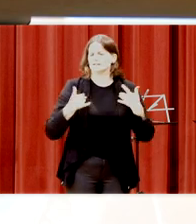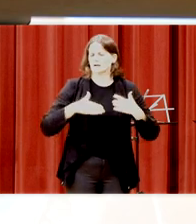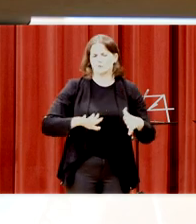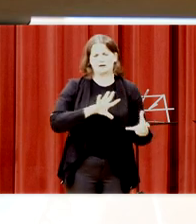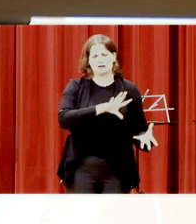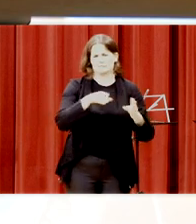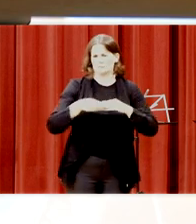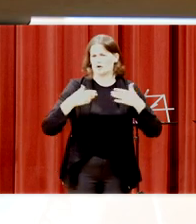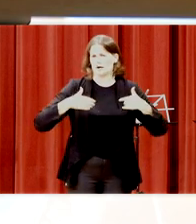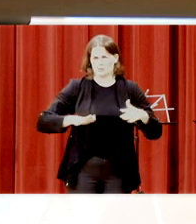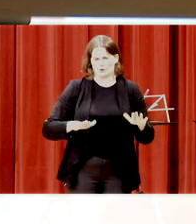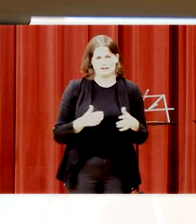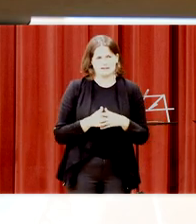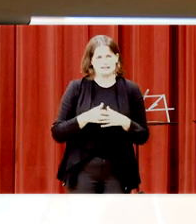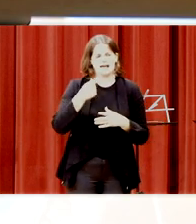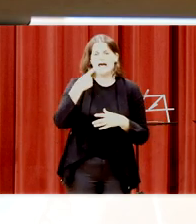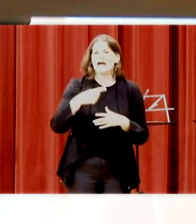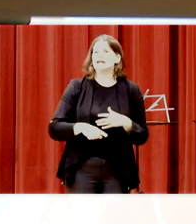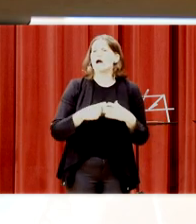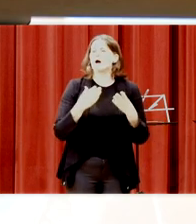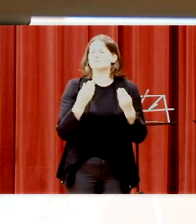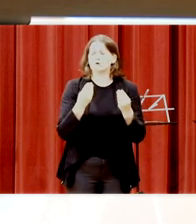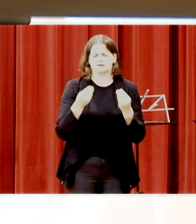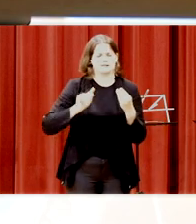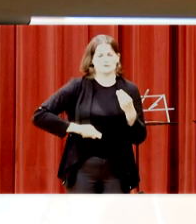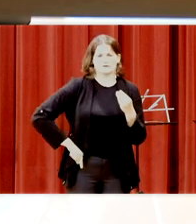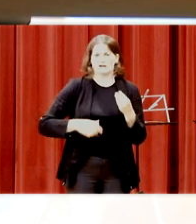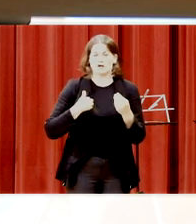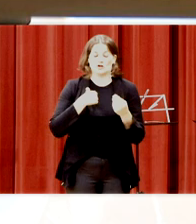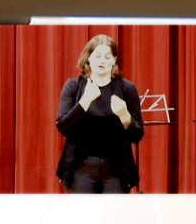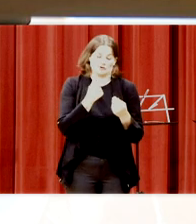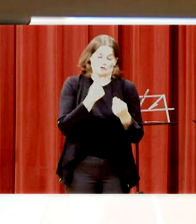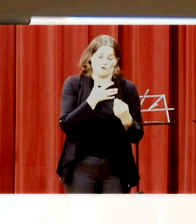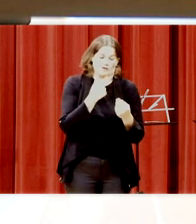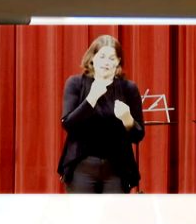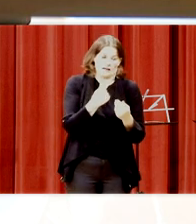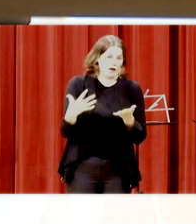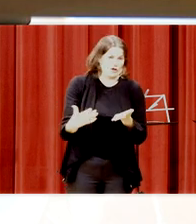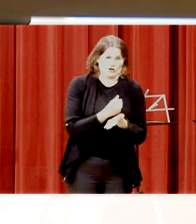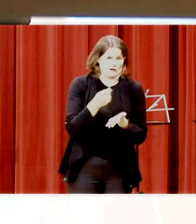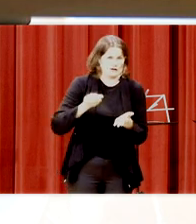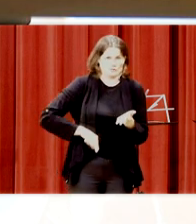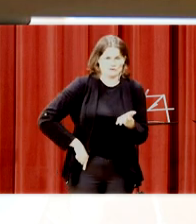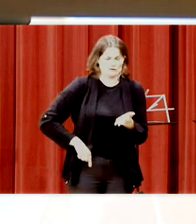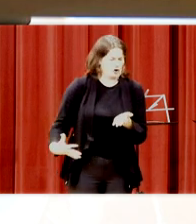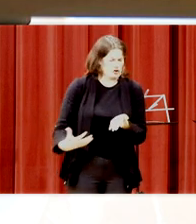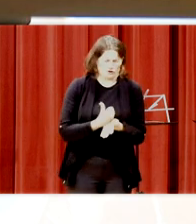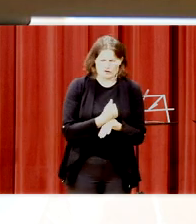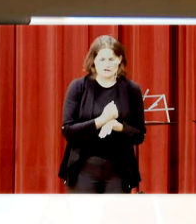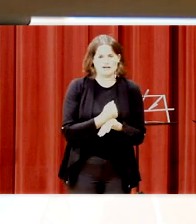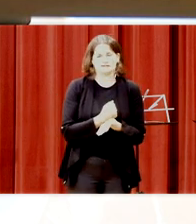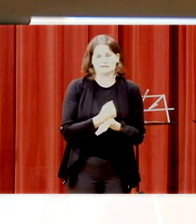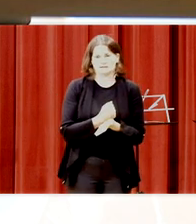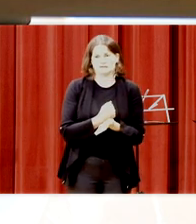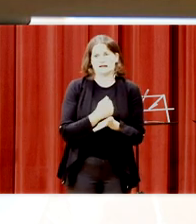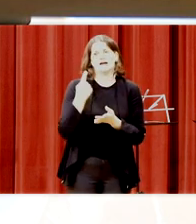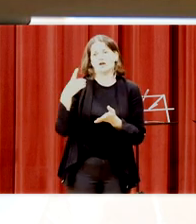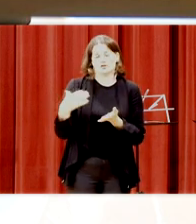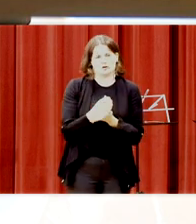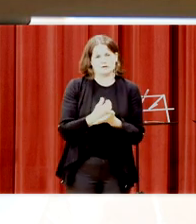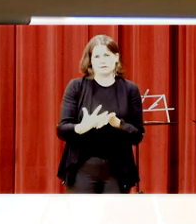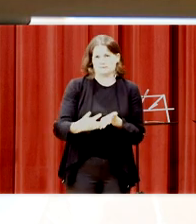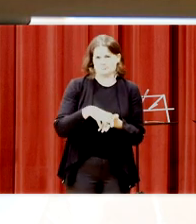totes estan en qüestió. Però són substituïbles? Bueno, això és el que... Bueno, anirem veient